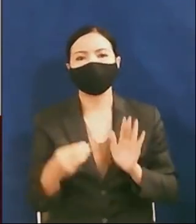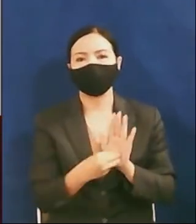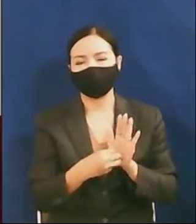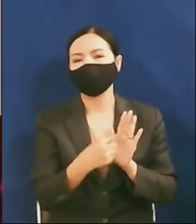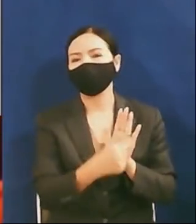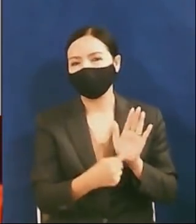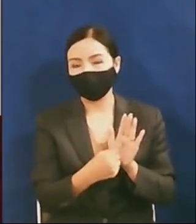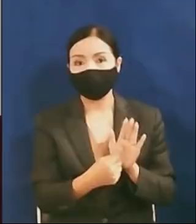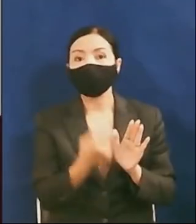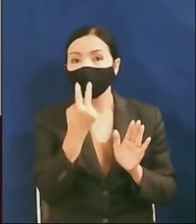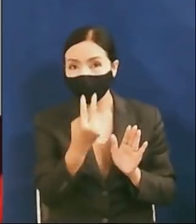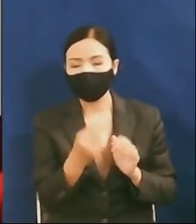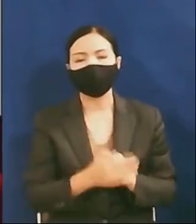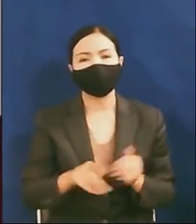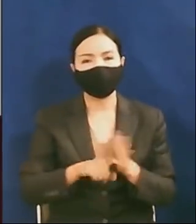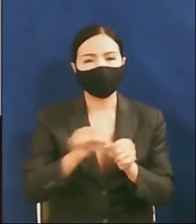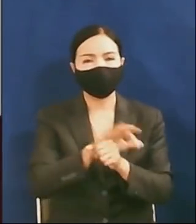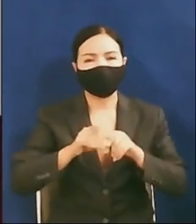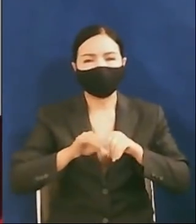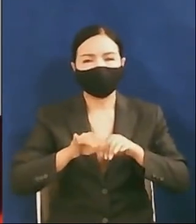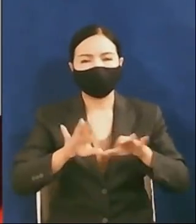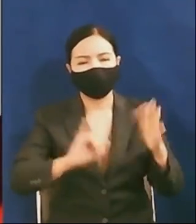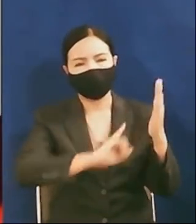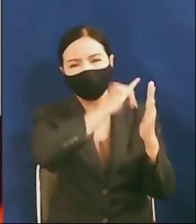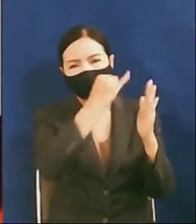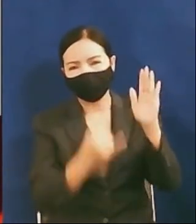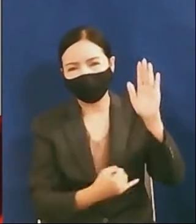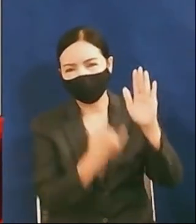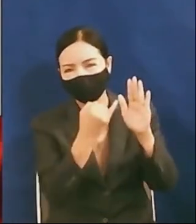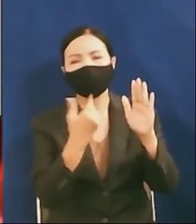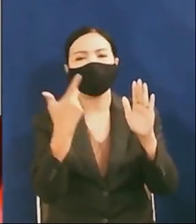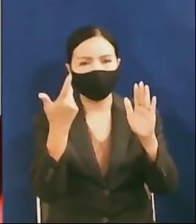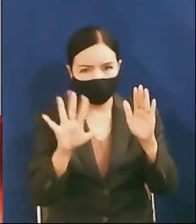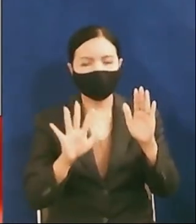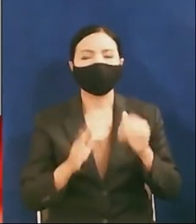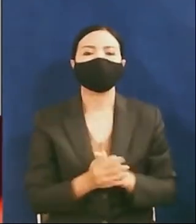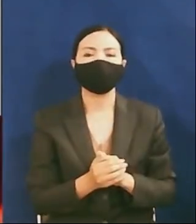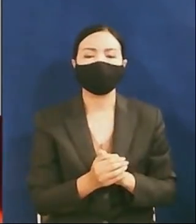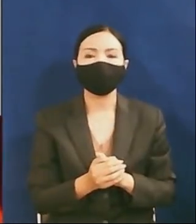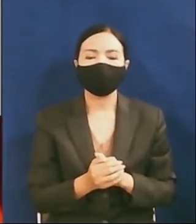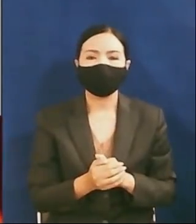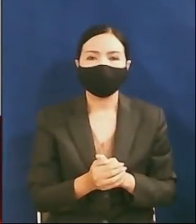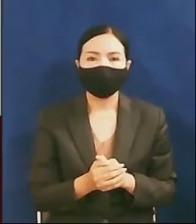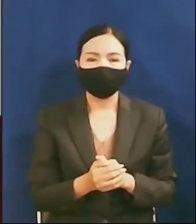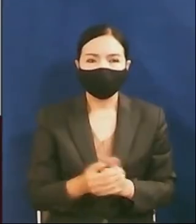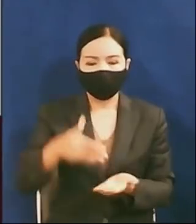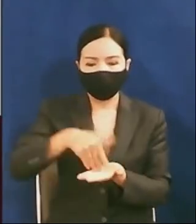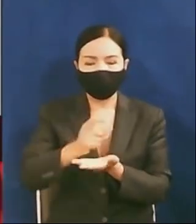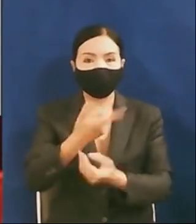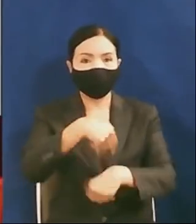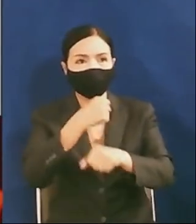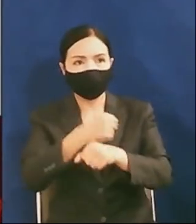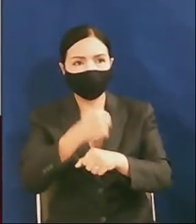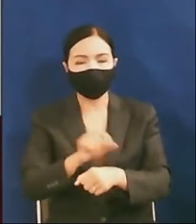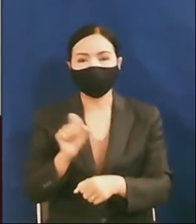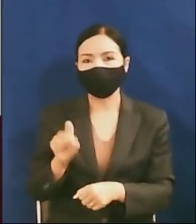าการกระจายของโรคเนี่ยก็กระจายไปถึงจังหวัดอื่นๆนะครับแล้วก็ในการดำเนินงานศูนย์ปฏิบัติการใน